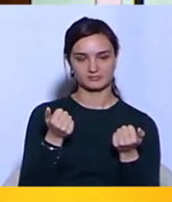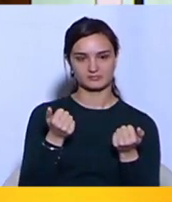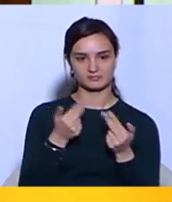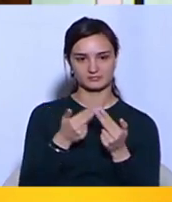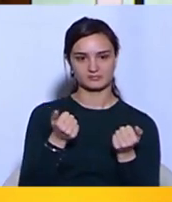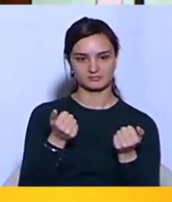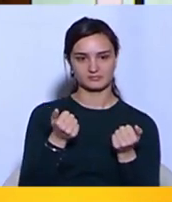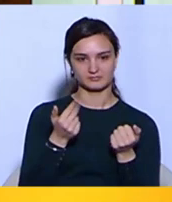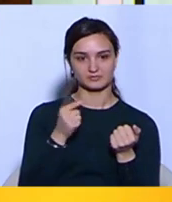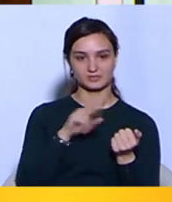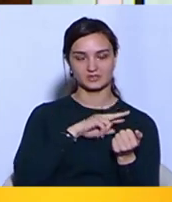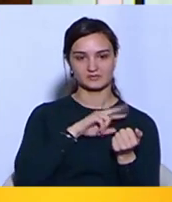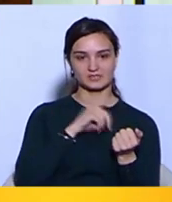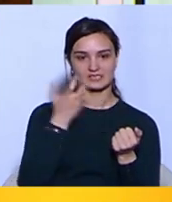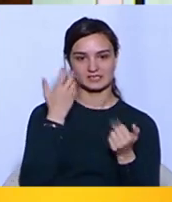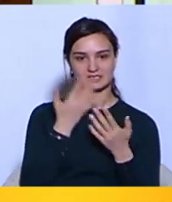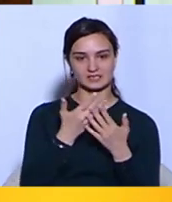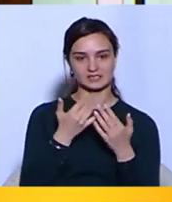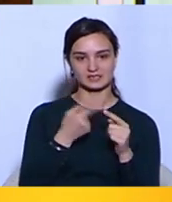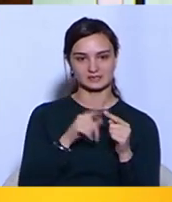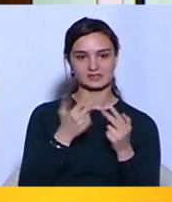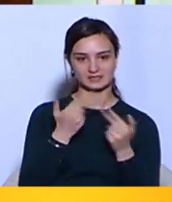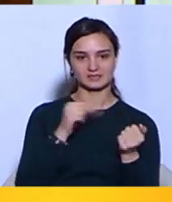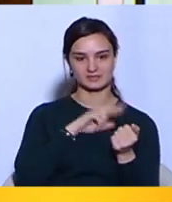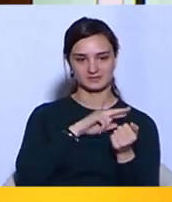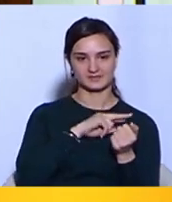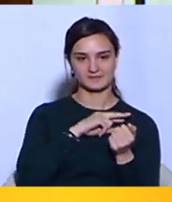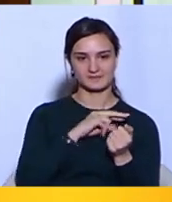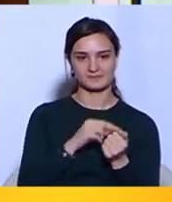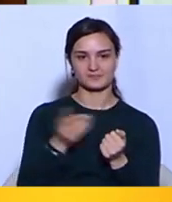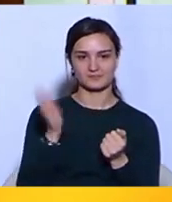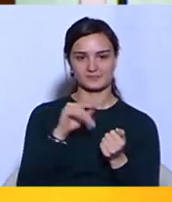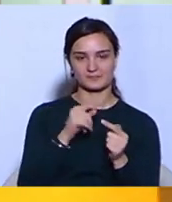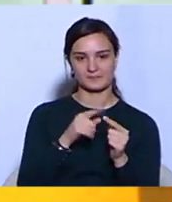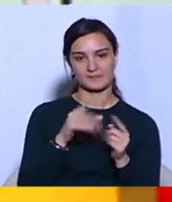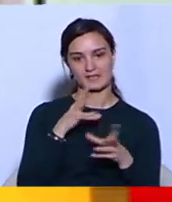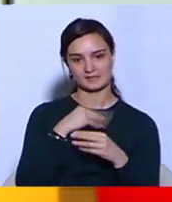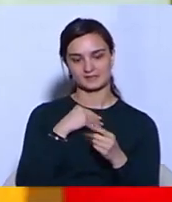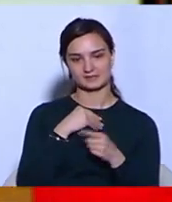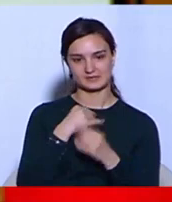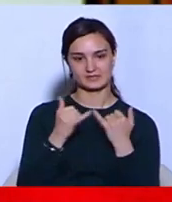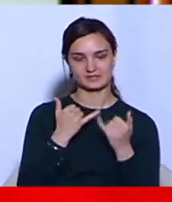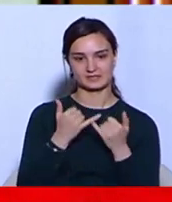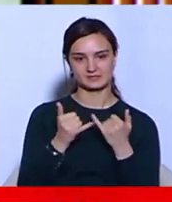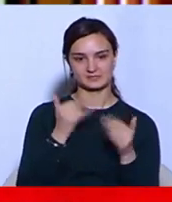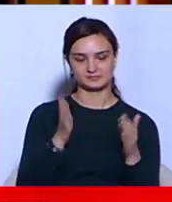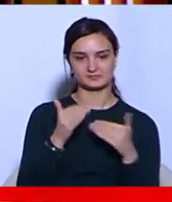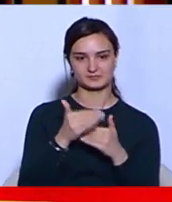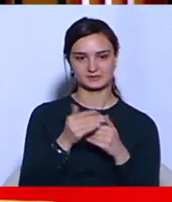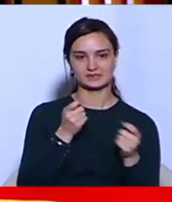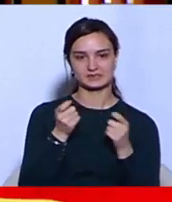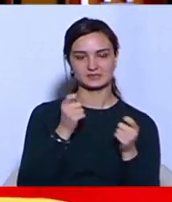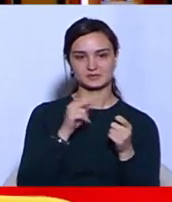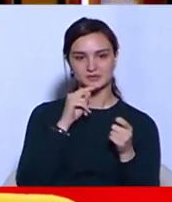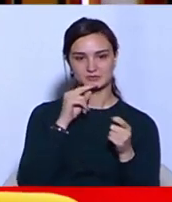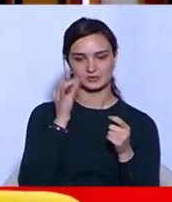სასარგებლოა. კი. შენ გიყვარს ხილი და ბოსტნეული? კი, რა თქმა უნდა. გიყვარს. მოდი ახლა მოდი ერთად გადავინაცოთ ყვითელ ზონაში. სიფრთხილი